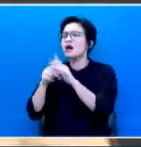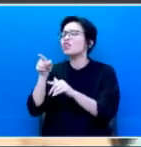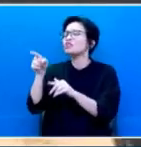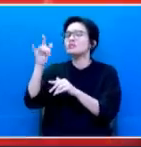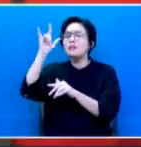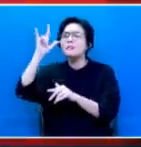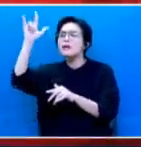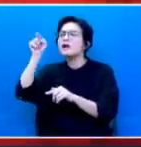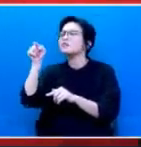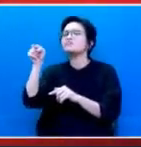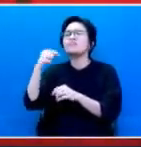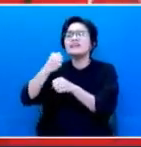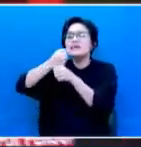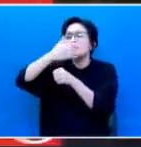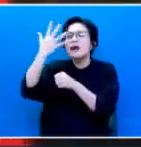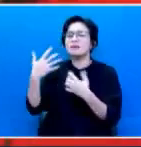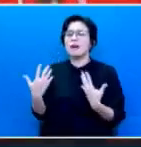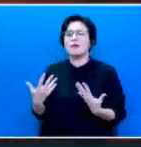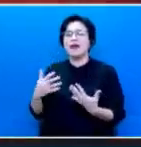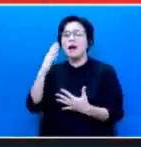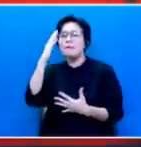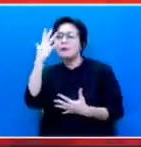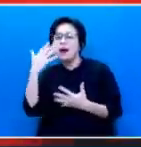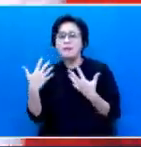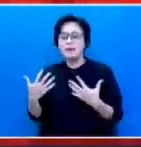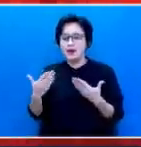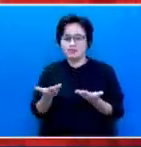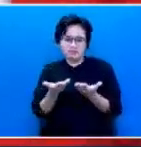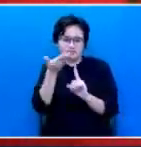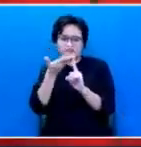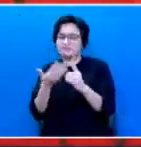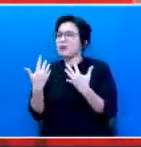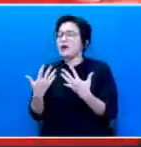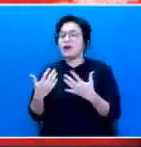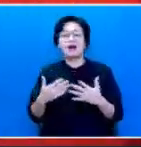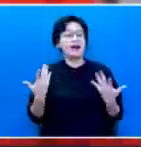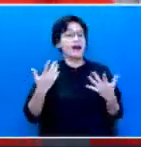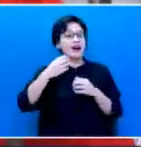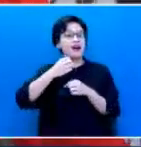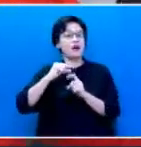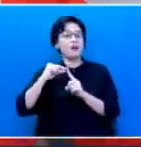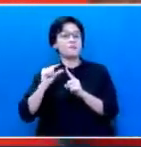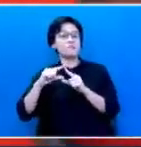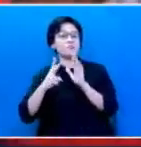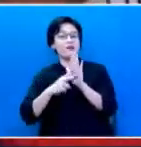berlambang banteng itu Puan hanya menyebut bahwa hubungan dengan Gibran baik-baik